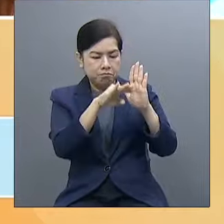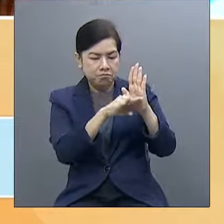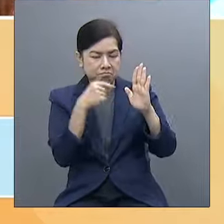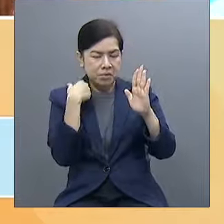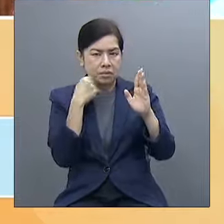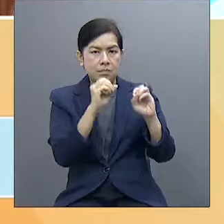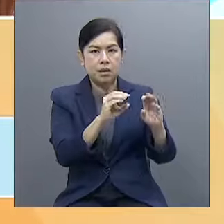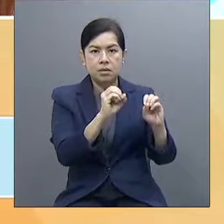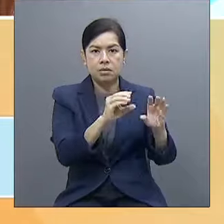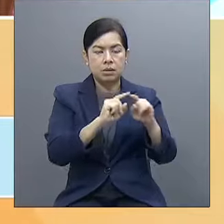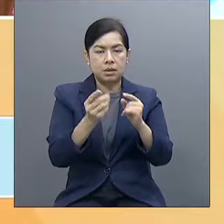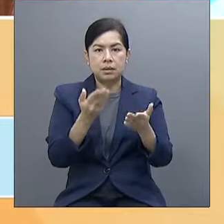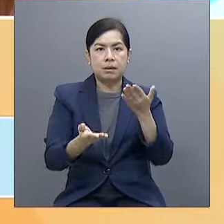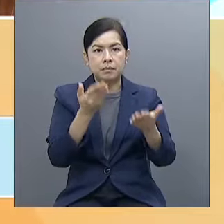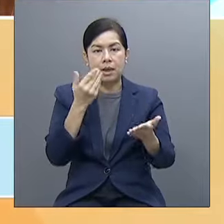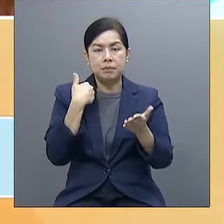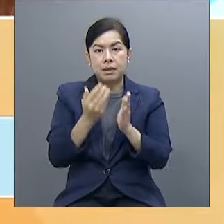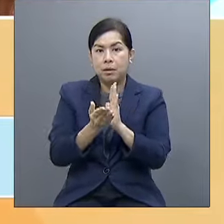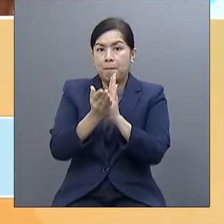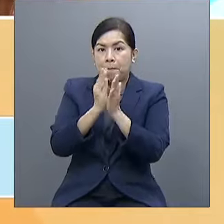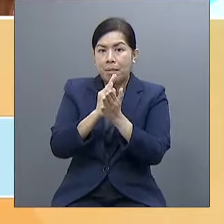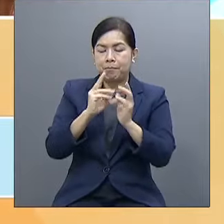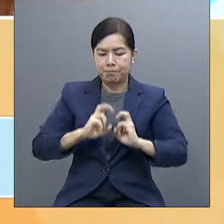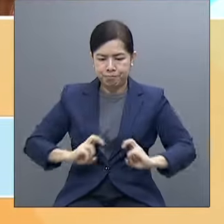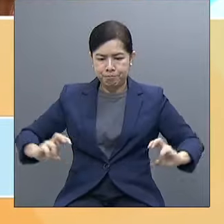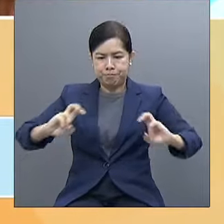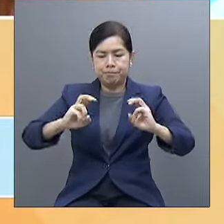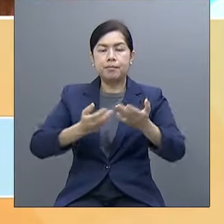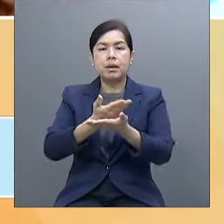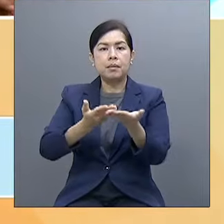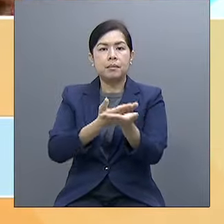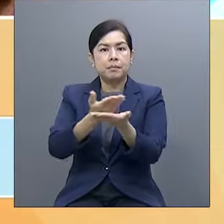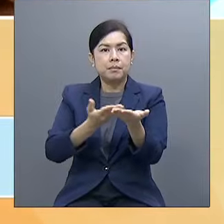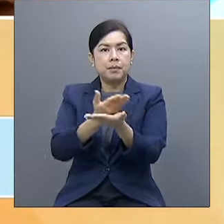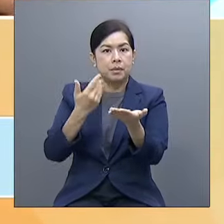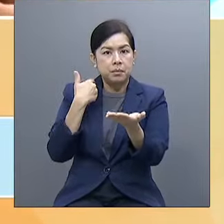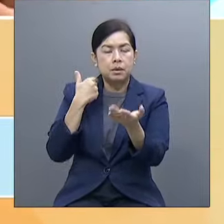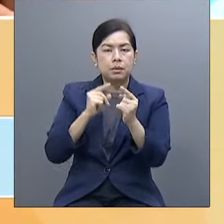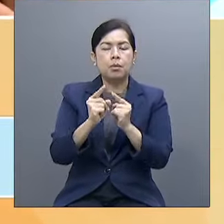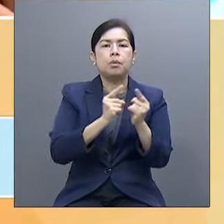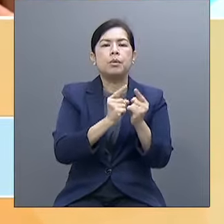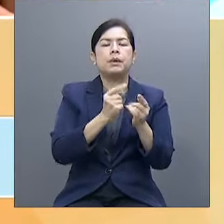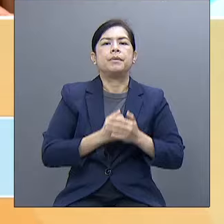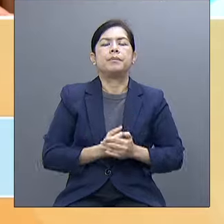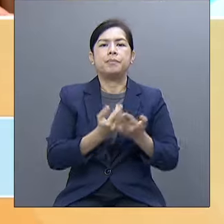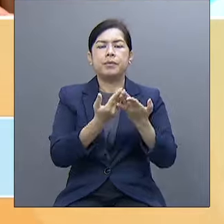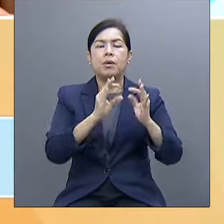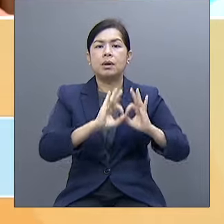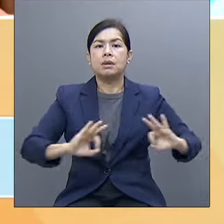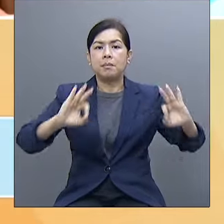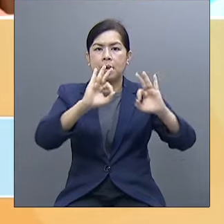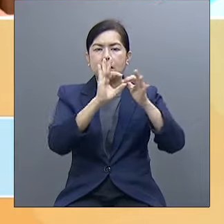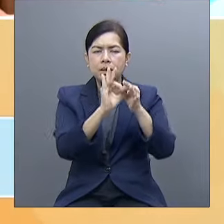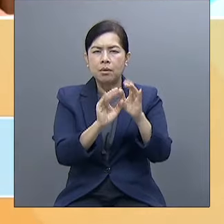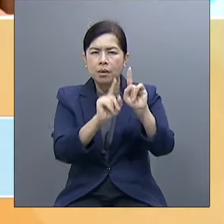ร็จแล้วเราก็ยกระดับขึ้นไปด้วยการเป็นเวทีเสวนาเสวนานี้ก็จะเข้มข้นขึ้นมาหน่อยเพราะว่าพูดถึงสถิติซึ่งมาก